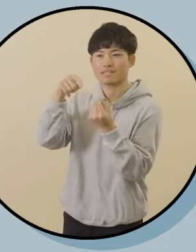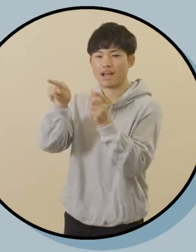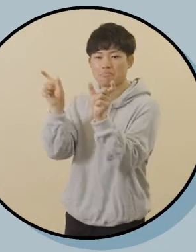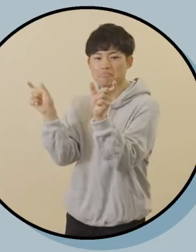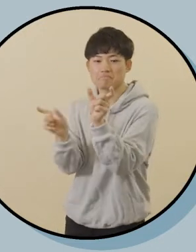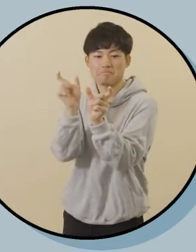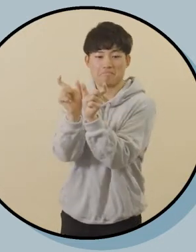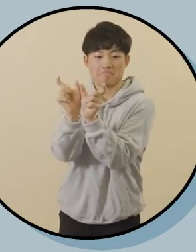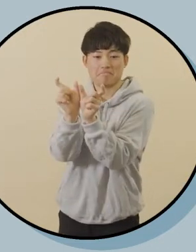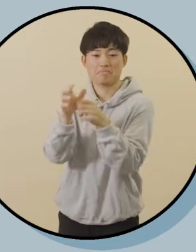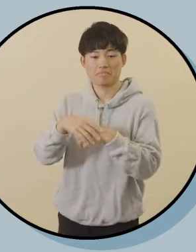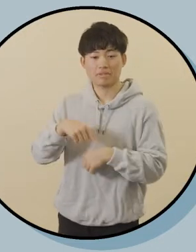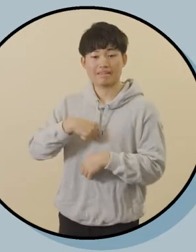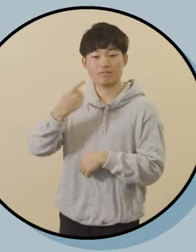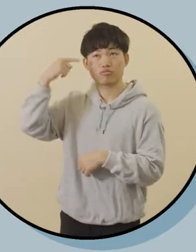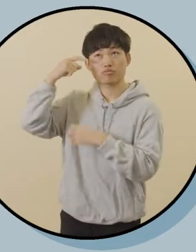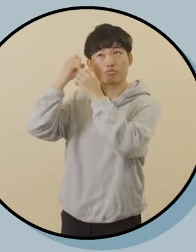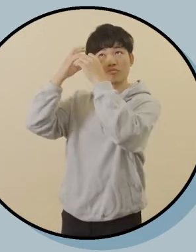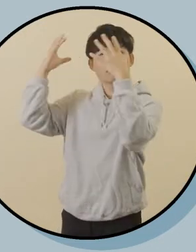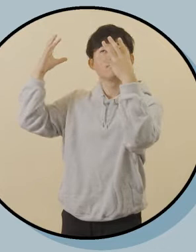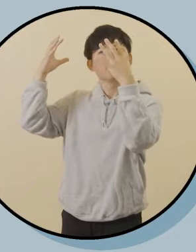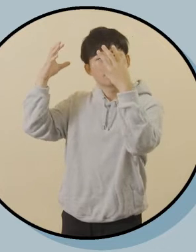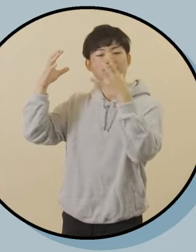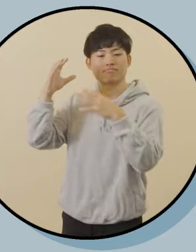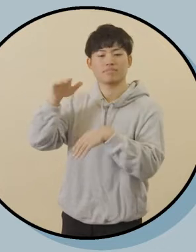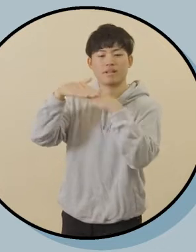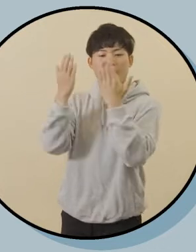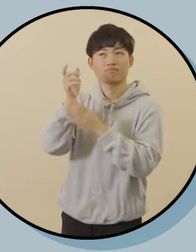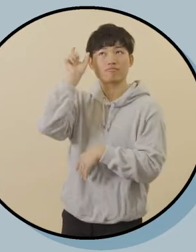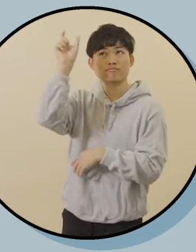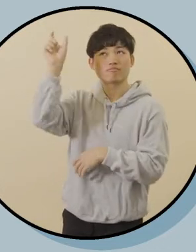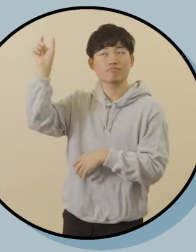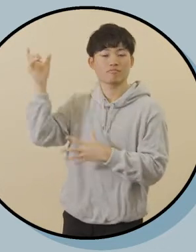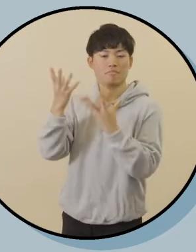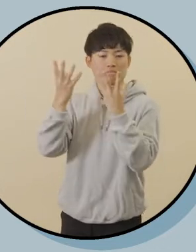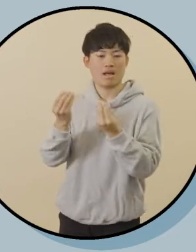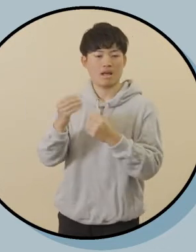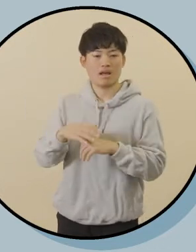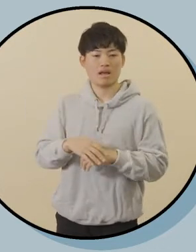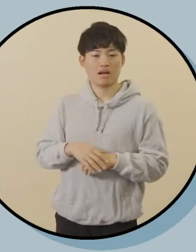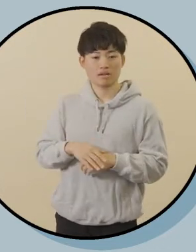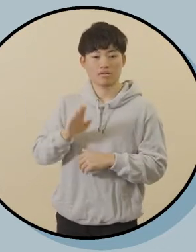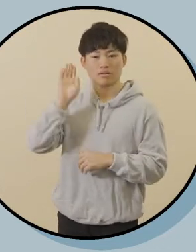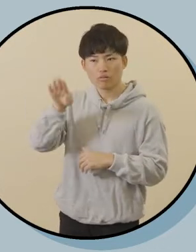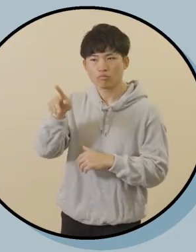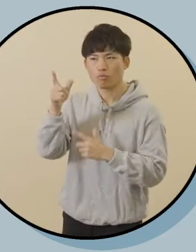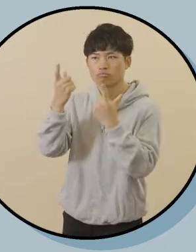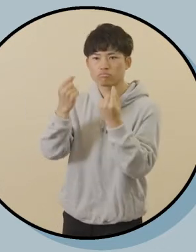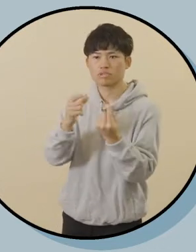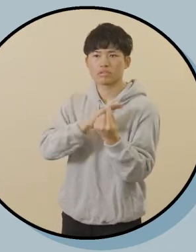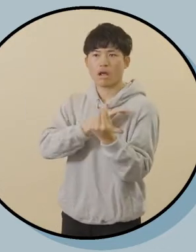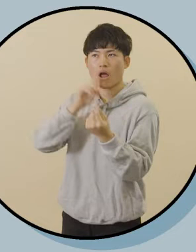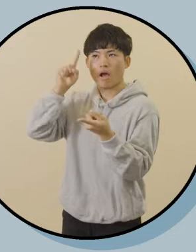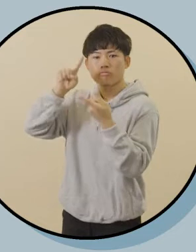か、ちゃん付ける。そうそう、そういう、なんか自分の中では全部、名付けて、ちゃんとキャ